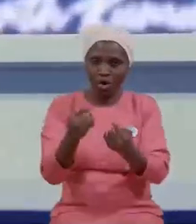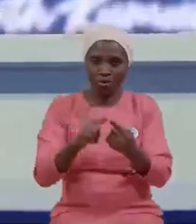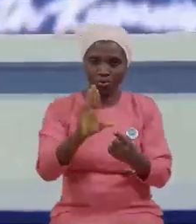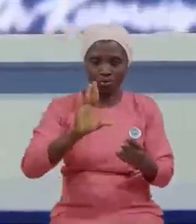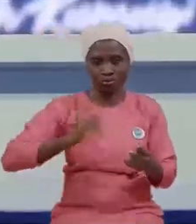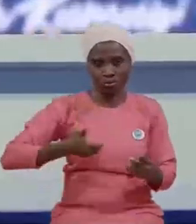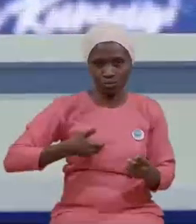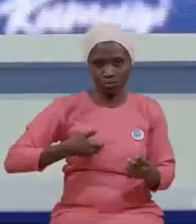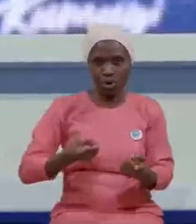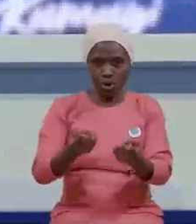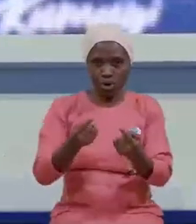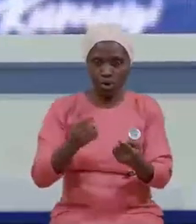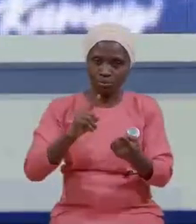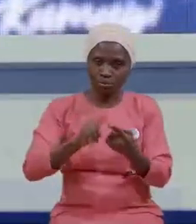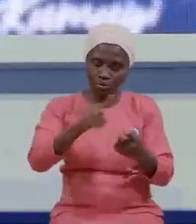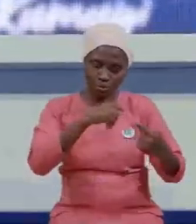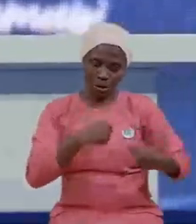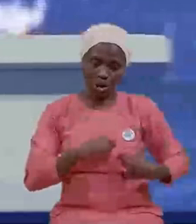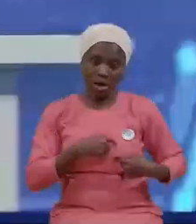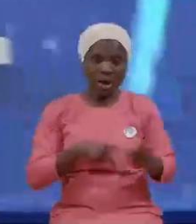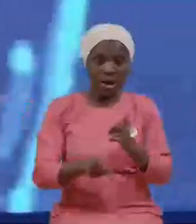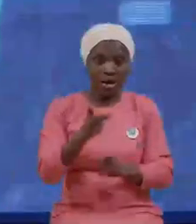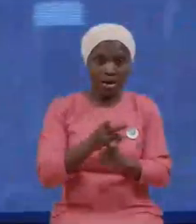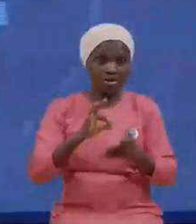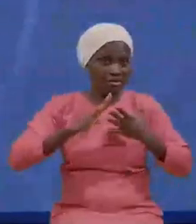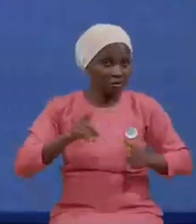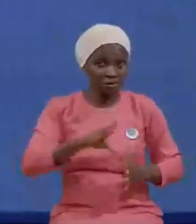le type de paix que tu n'as jamais connu. »